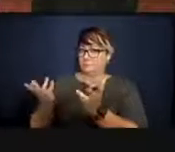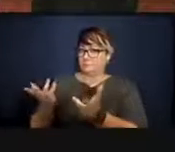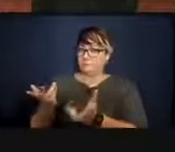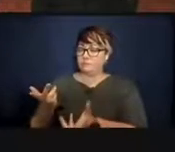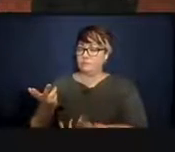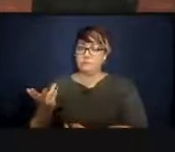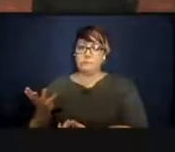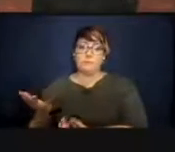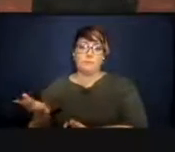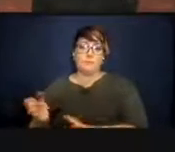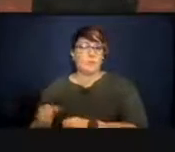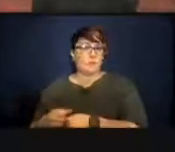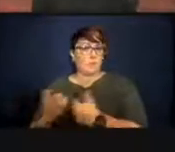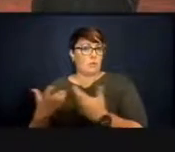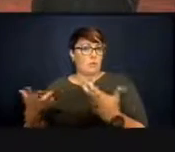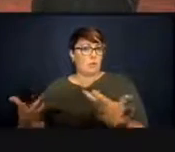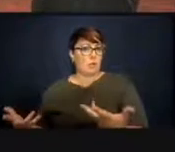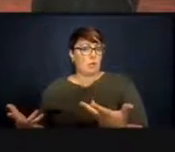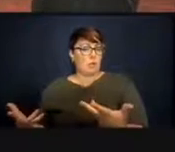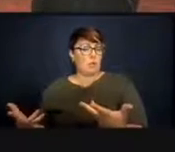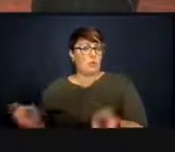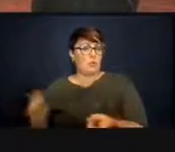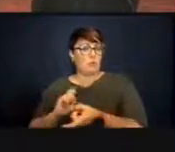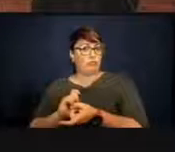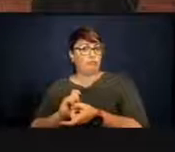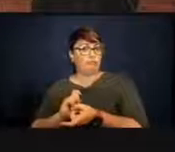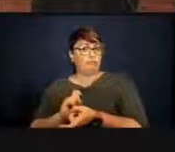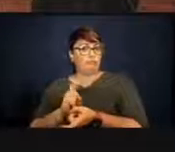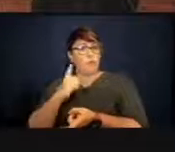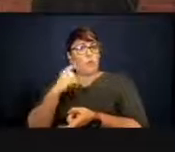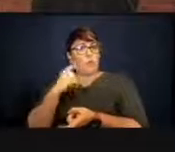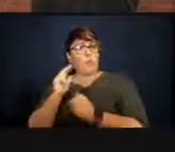بالنسبة إلى المنشآت، هل سيكون هناك